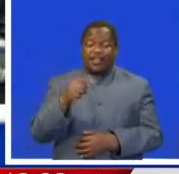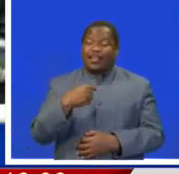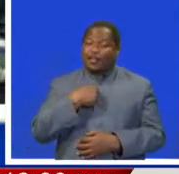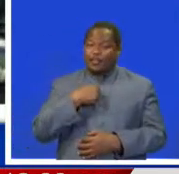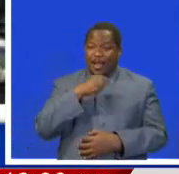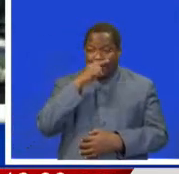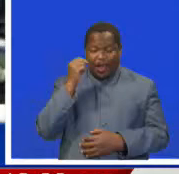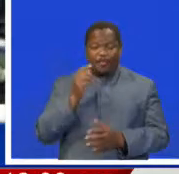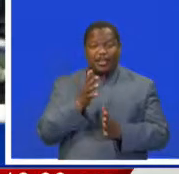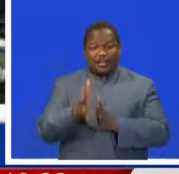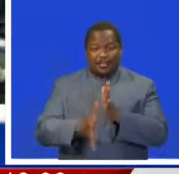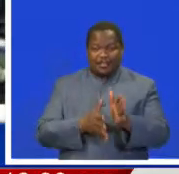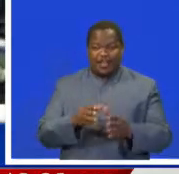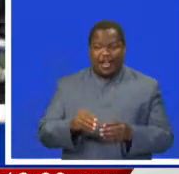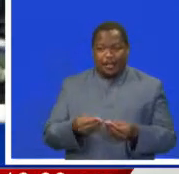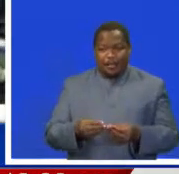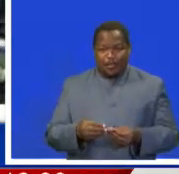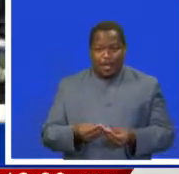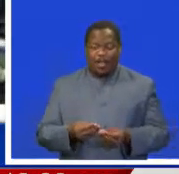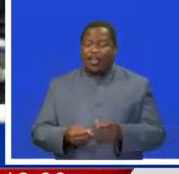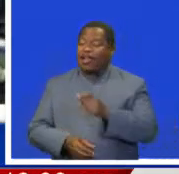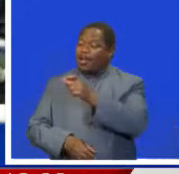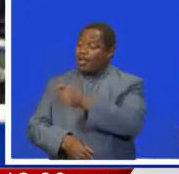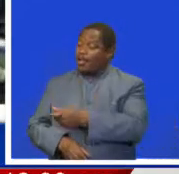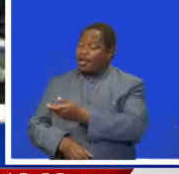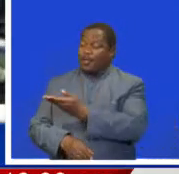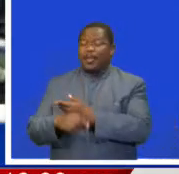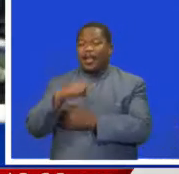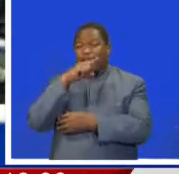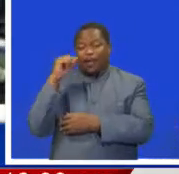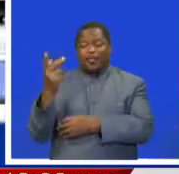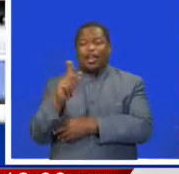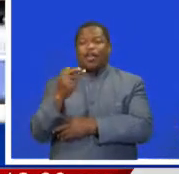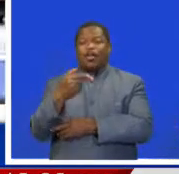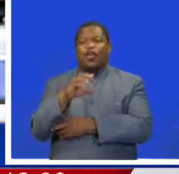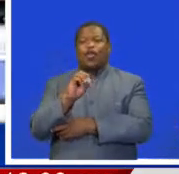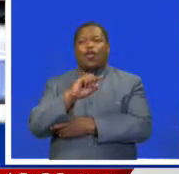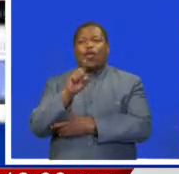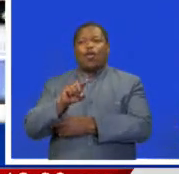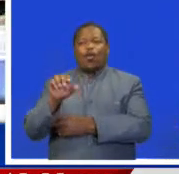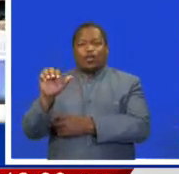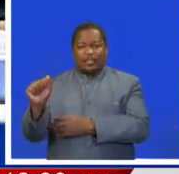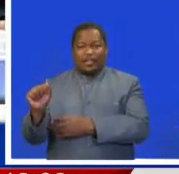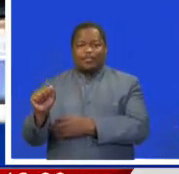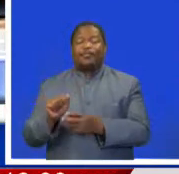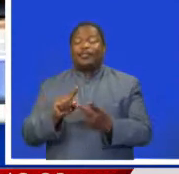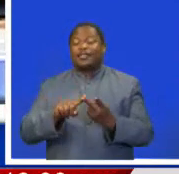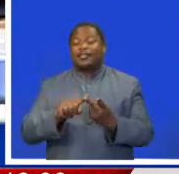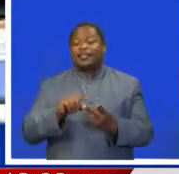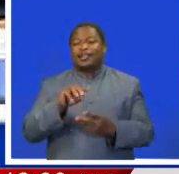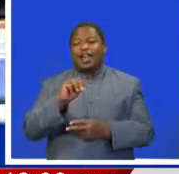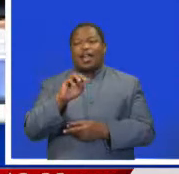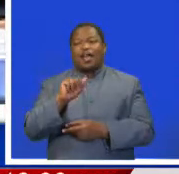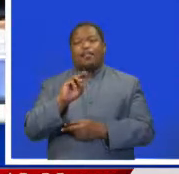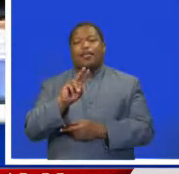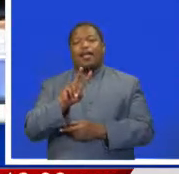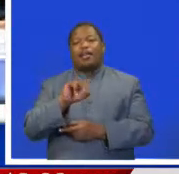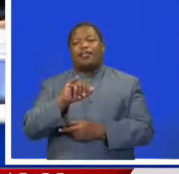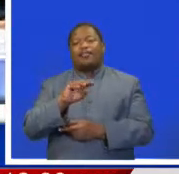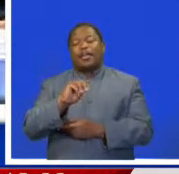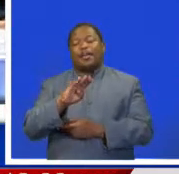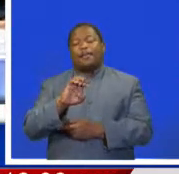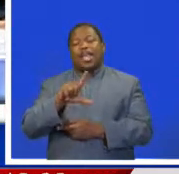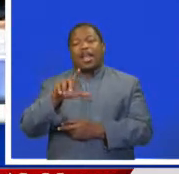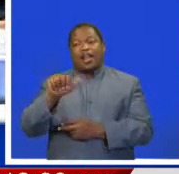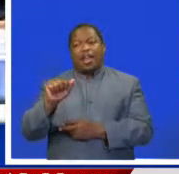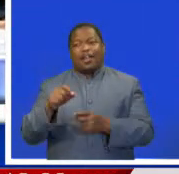lami ngingisamukelisiwe ngwakakhoza ngihambisana naye embongwa dube kana Thembi Nkosi Mavimbela ukhona kudo tindzaba temidlalo Mavimbela